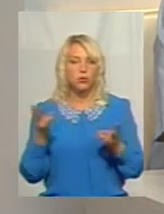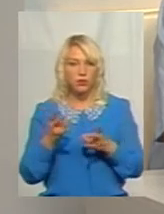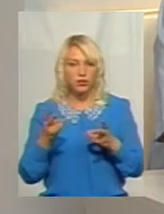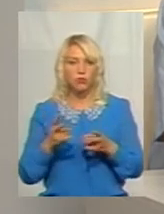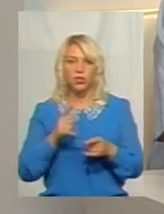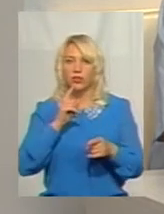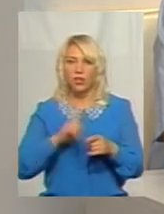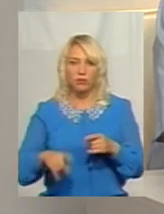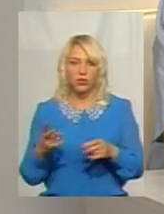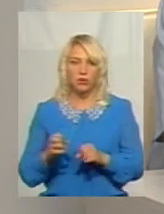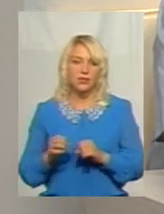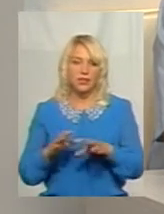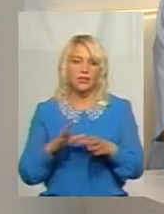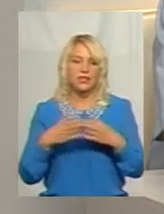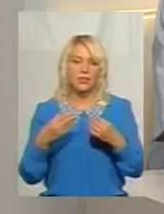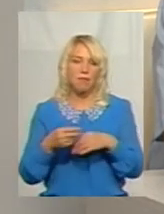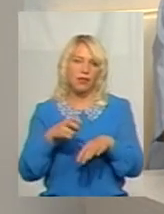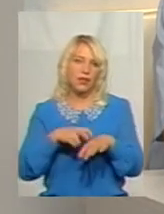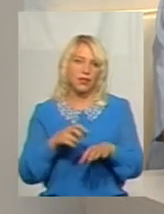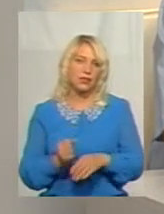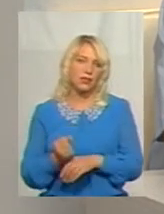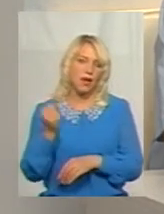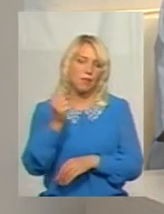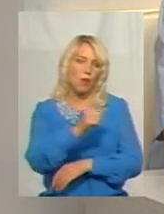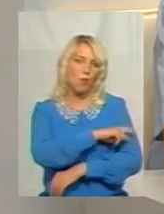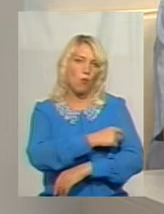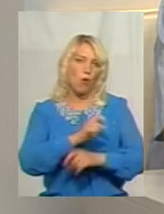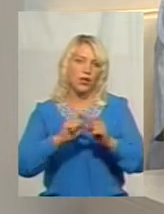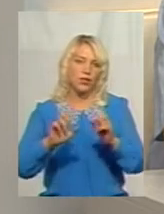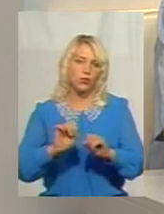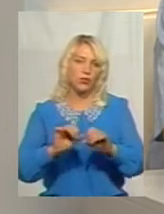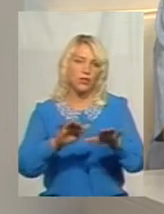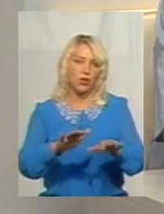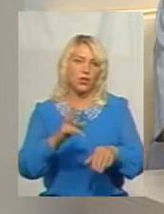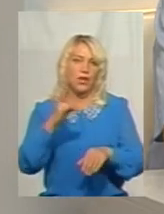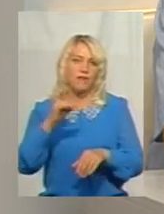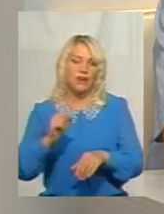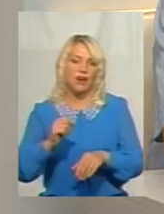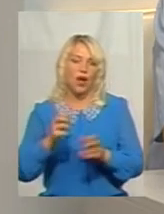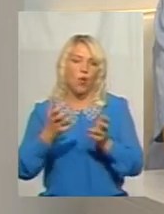треба здати, то сімейний лікар направляє в поліклініку і здають. Але за рахунок оцього